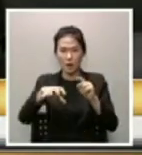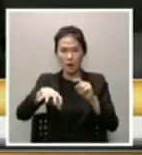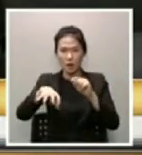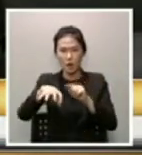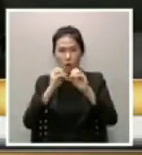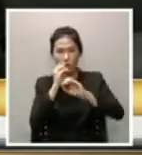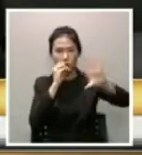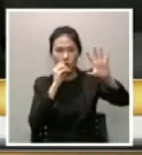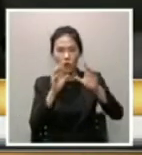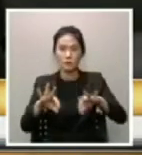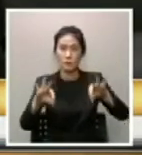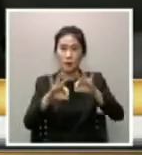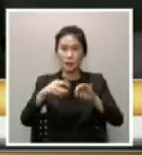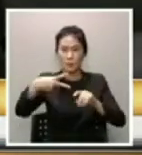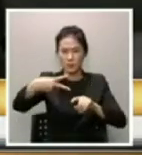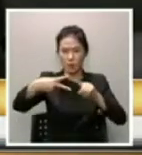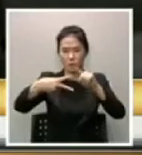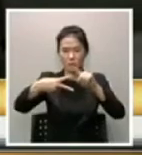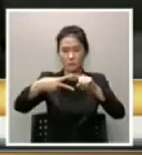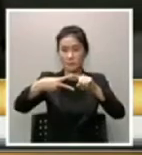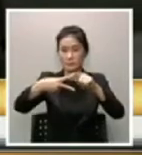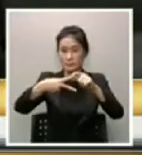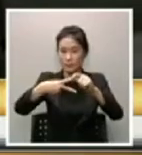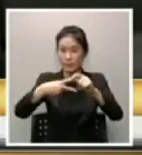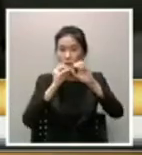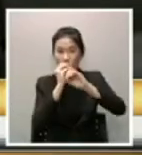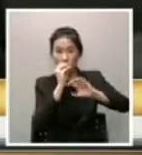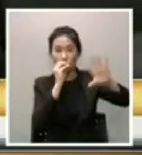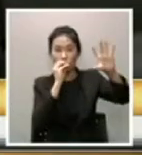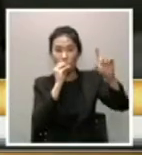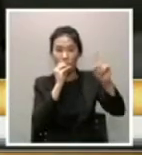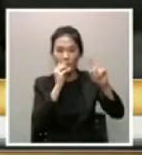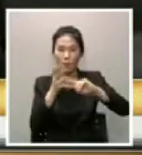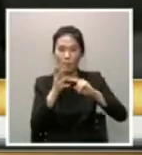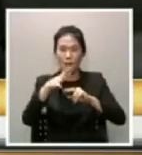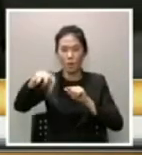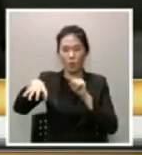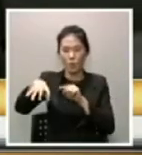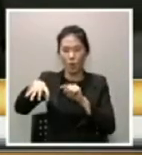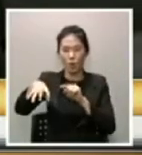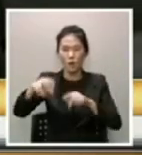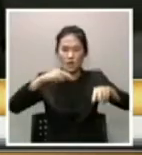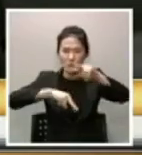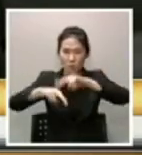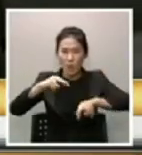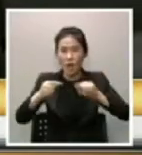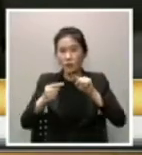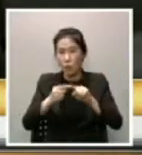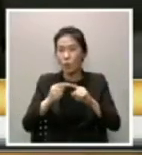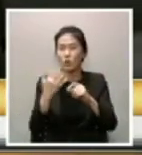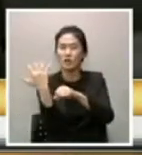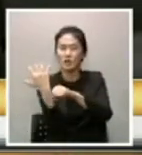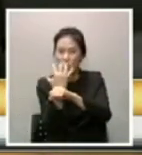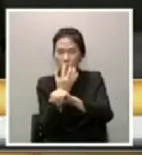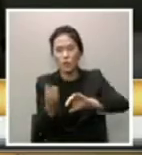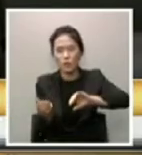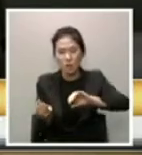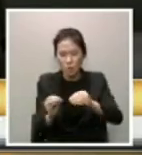ำคัญอยู่2ประเด็นครับคือ1กสทช.เป็นองค์กรที่จะมากำกับธุรกิจกิจการโทรคมนา